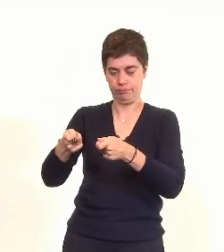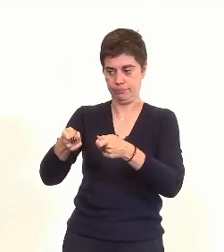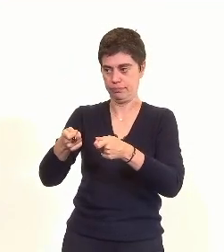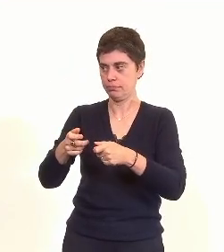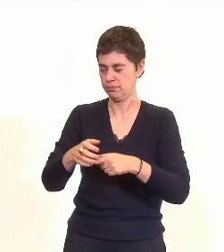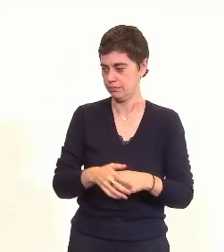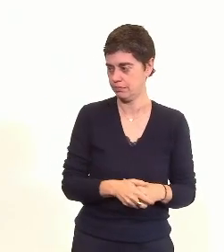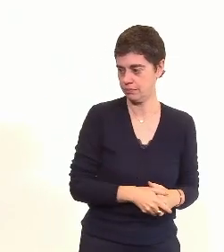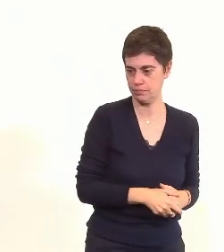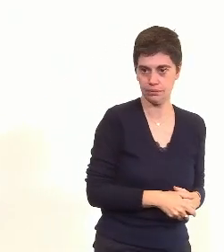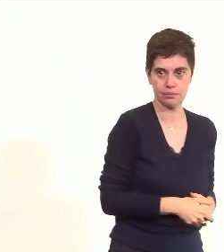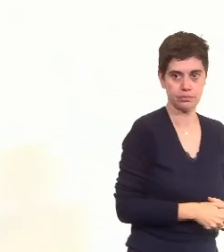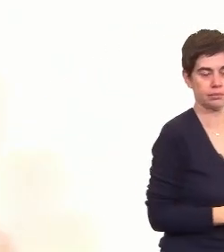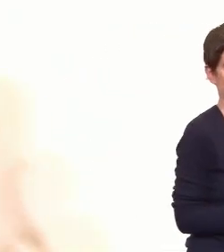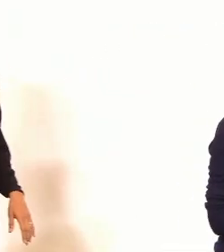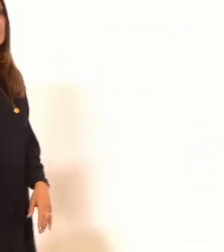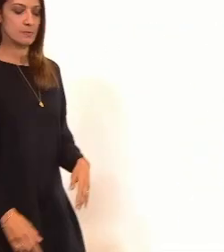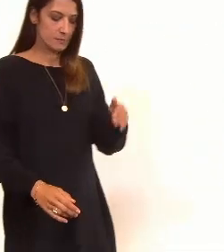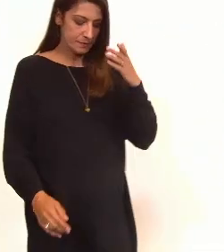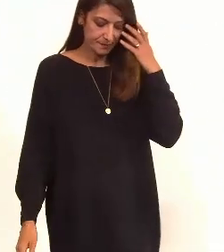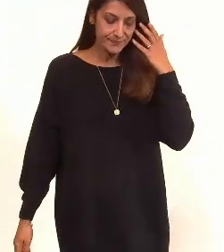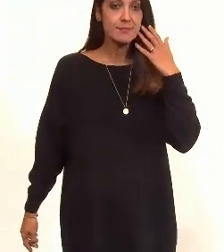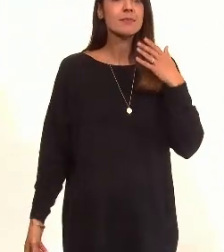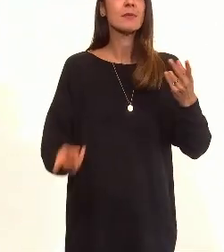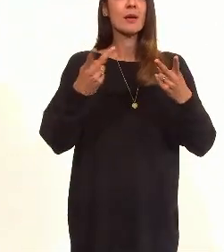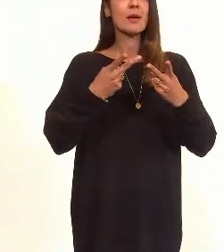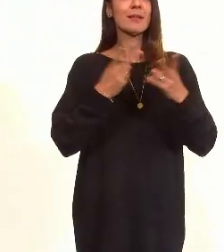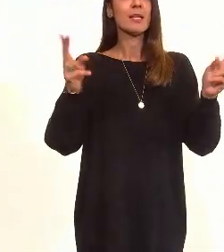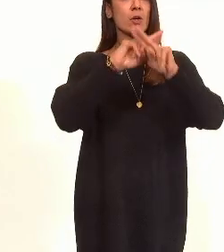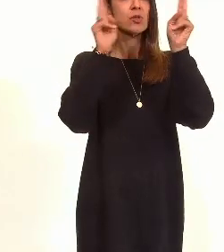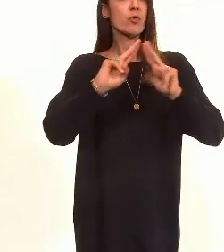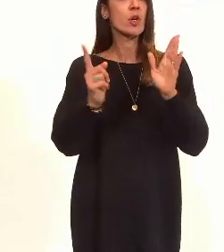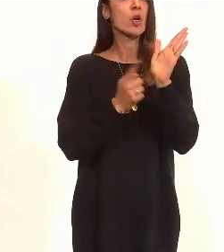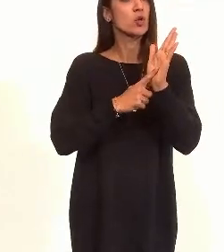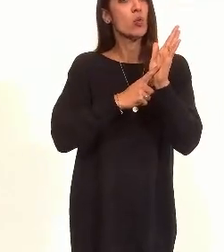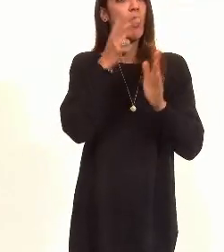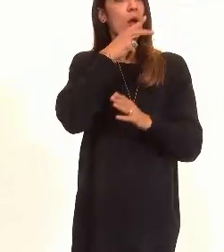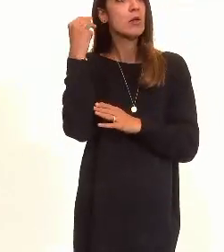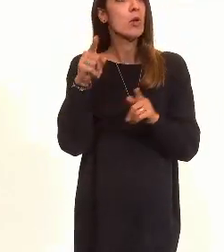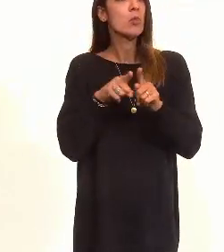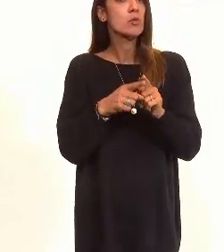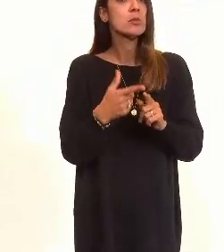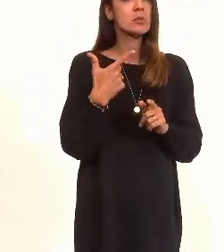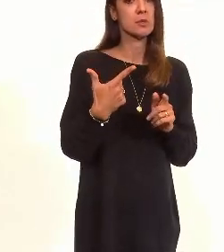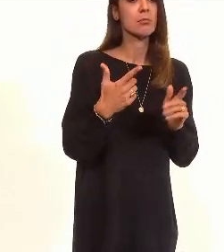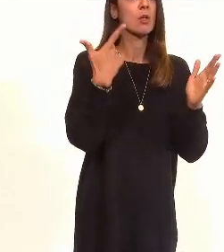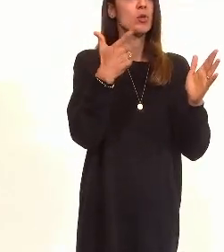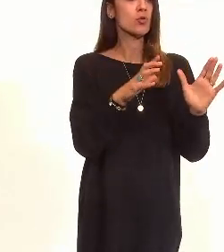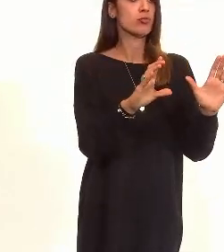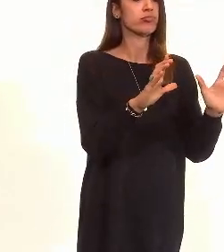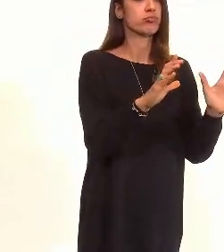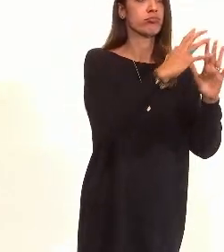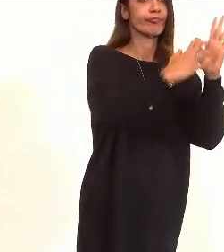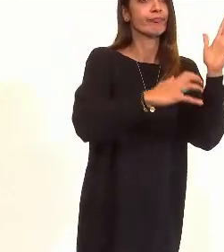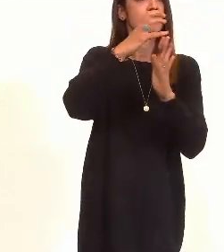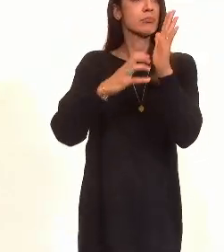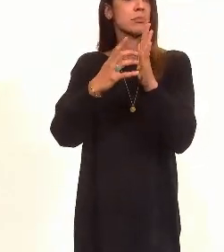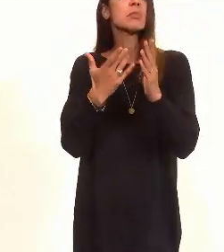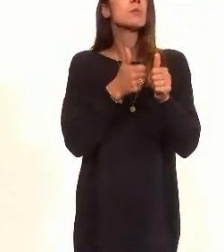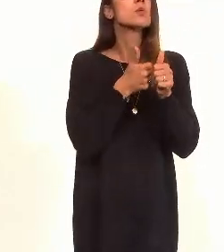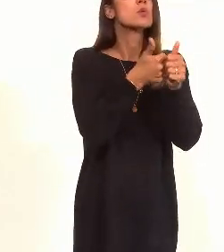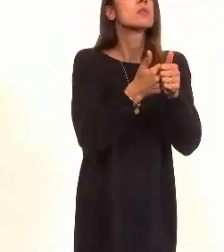de l'homme, mais également les deux pactes internationaux de 1966, celui relatif aux droits civils et politiques, mais également celui